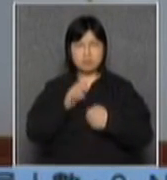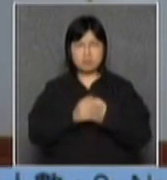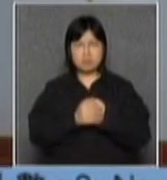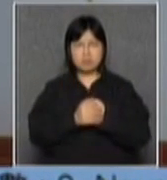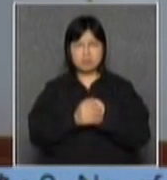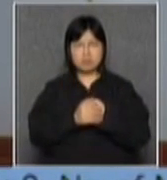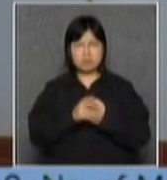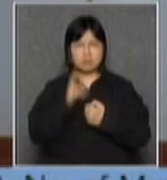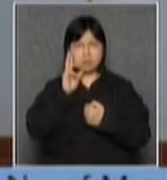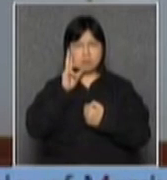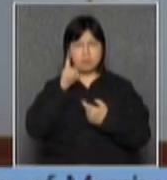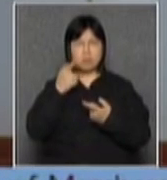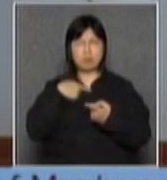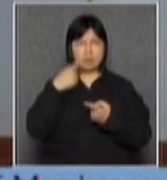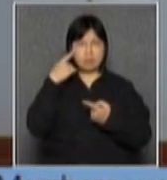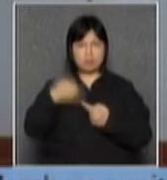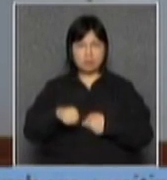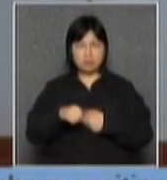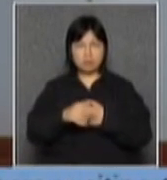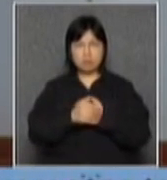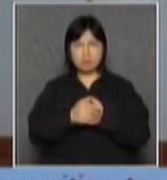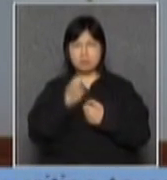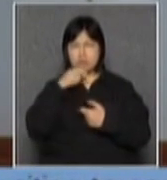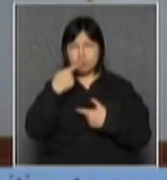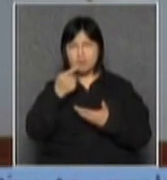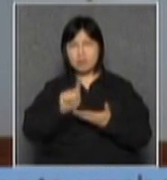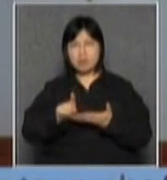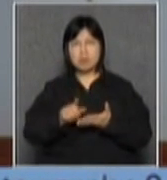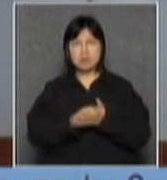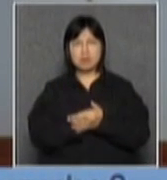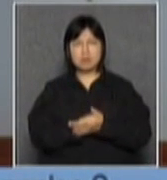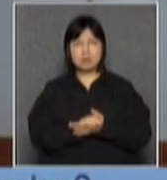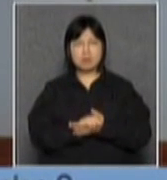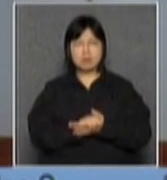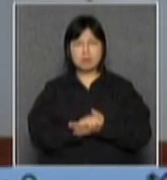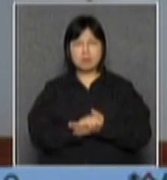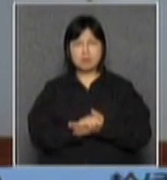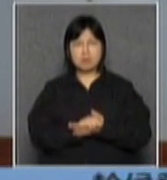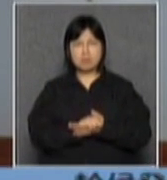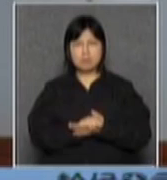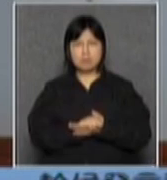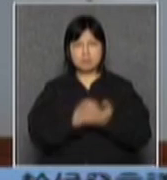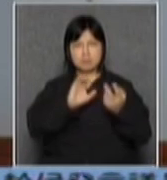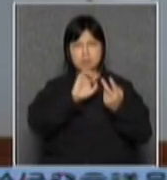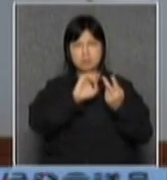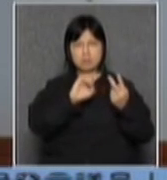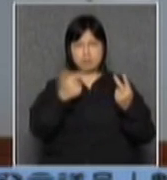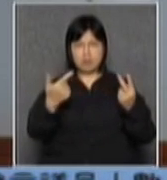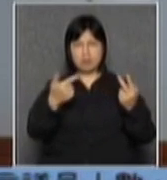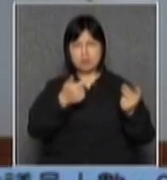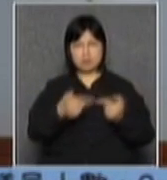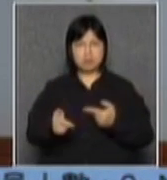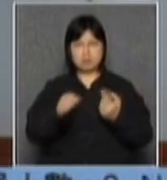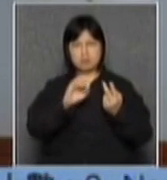天方夜談。佢嘅講法係乜嘢呢？就係話喺08至09